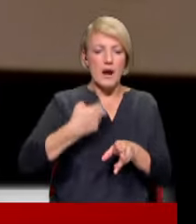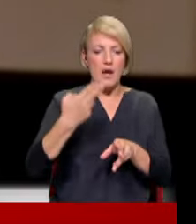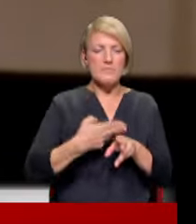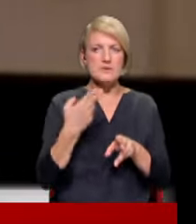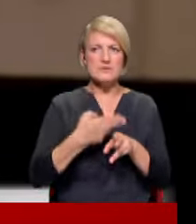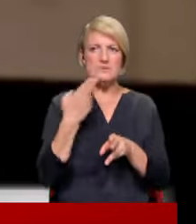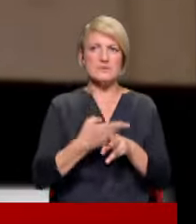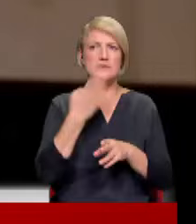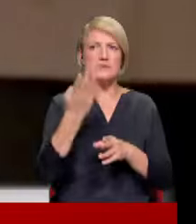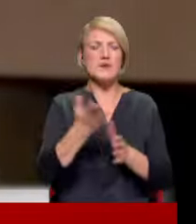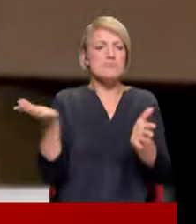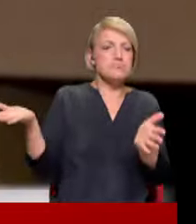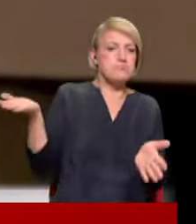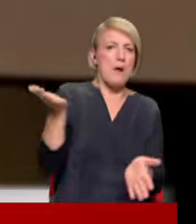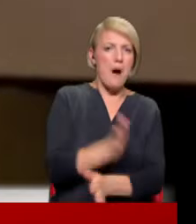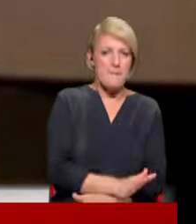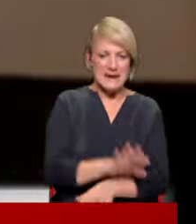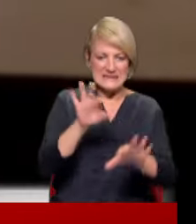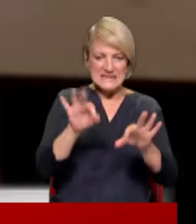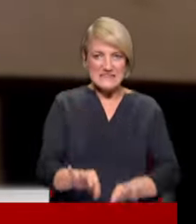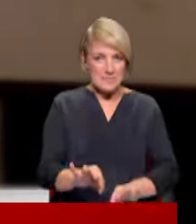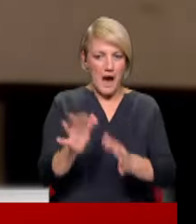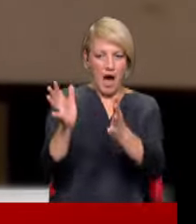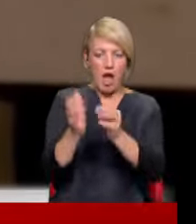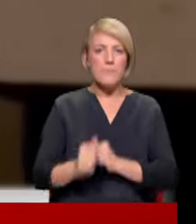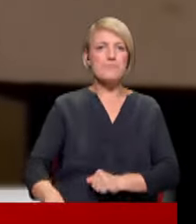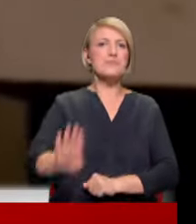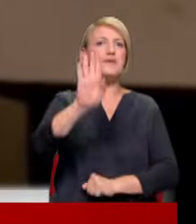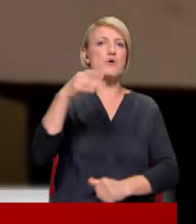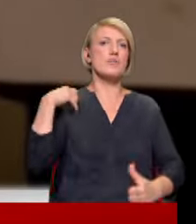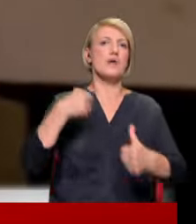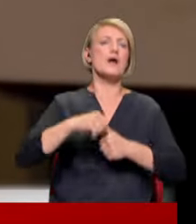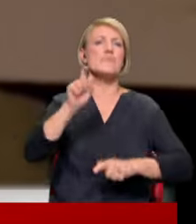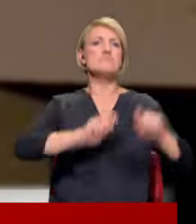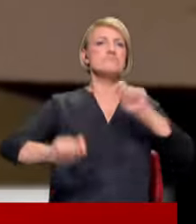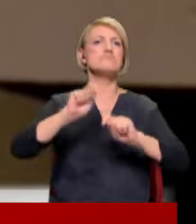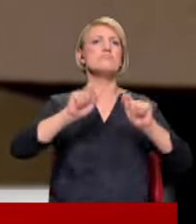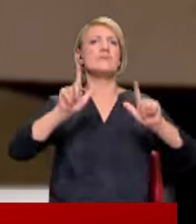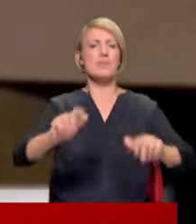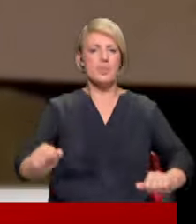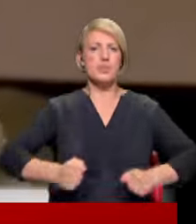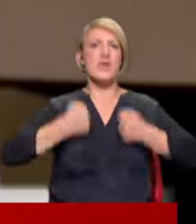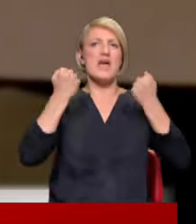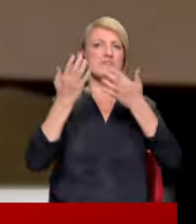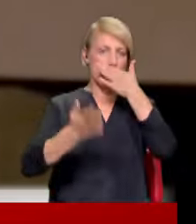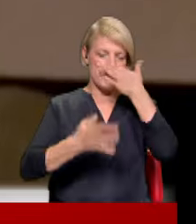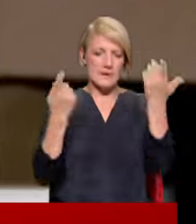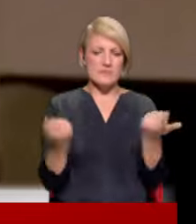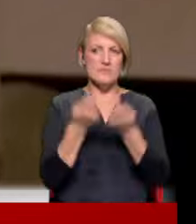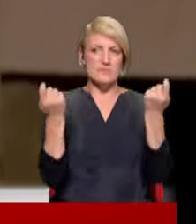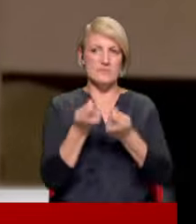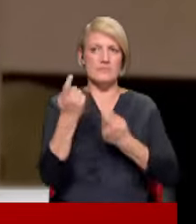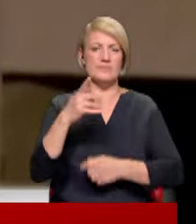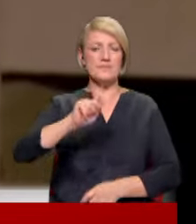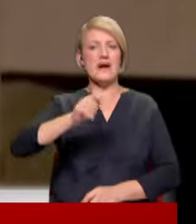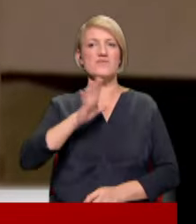koca dozerlerle yıktılar yıkıntı yı alıp Ondan sonra demokrasi yeniden inşa etmek gerekecek devasa dozerleri çalışıyor üstünde